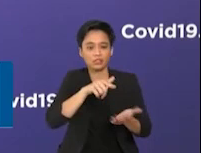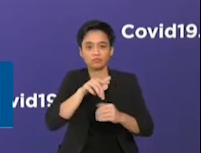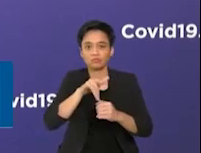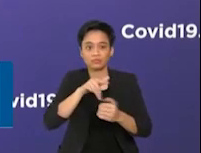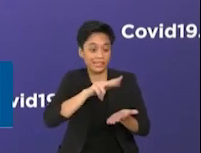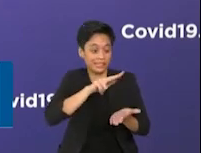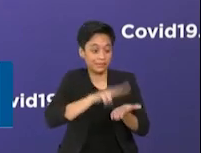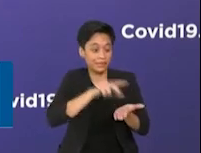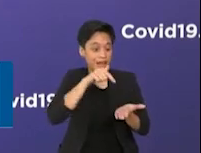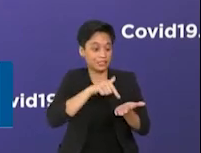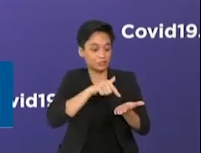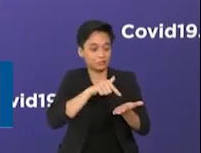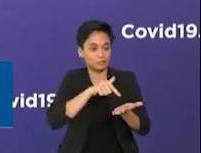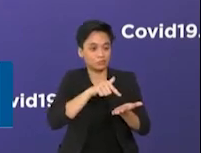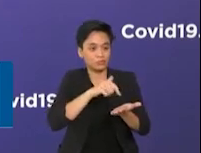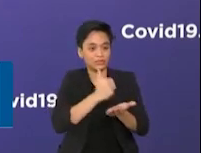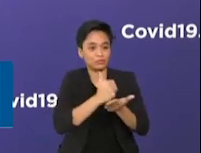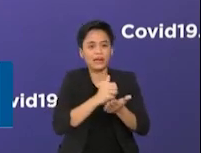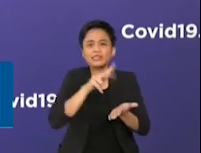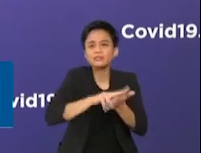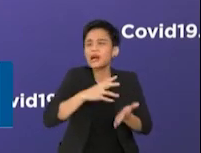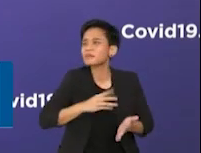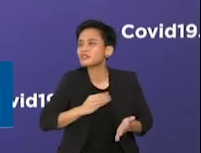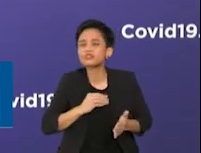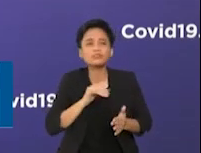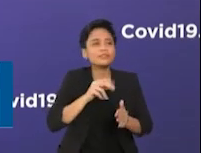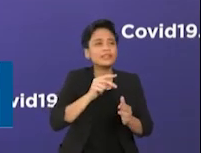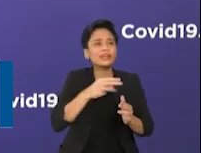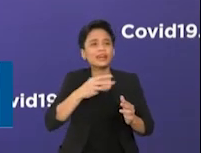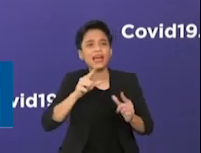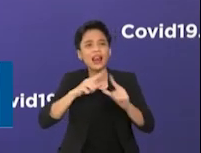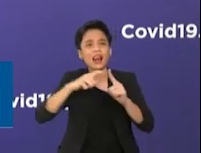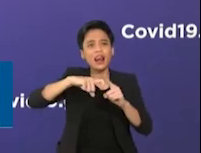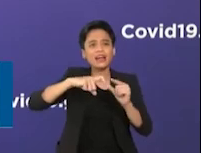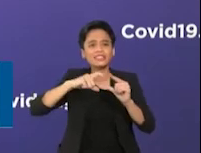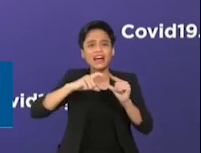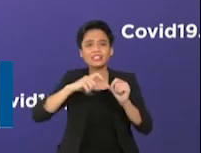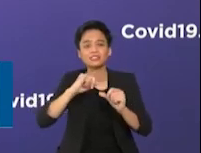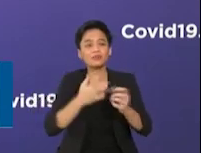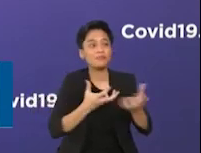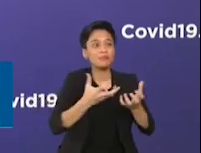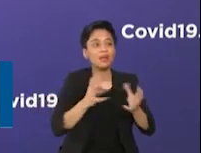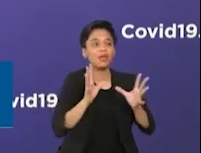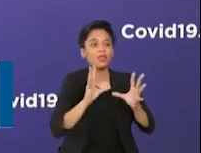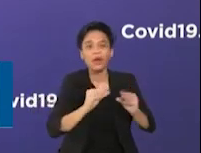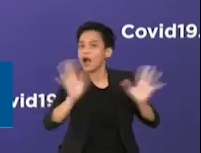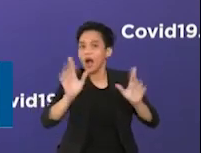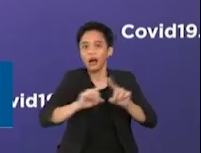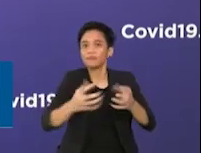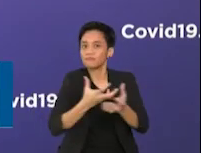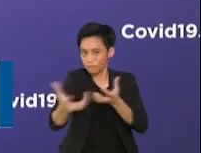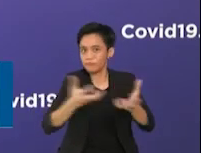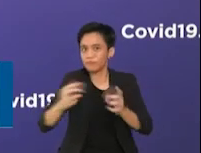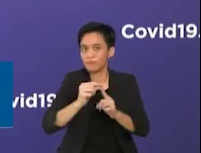ini sama sekali bukan relaksasi pspp PPSPP tetap kita jalankan dengan disiplin